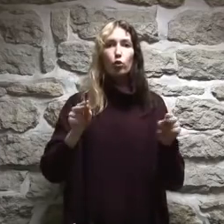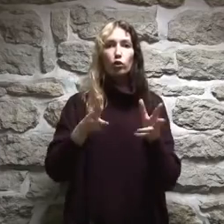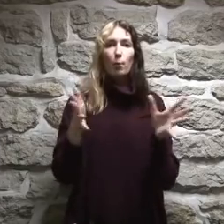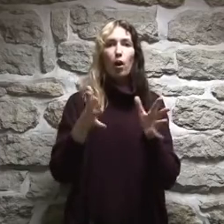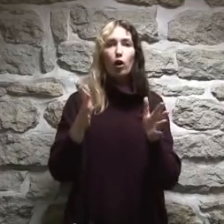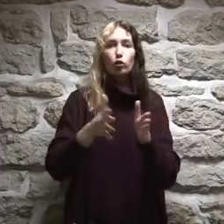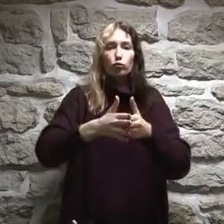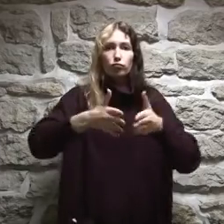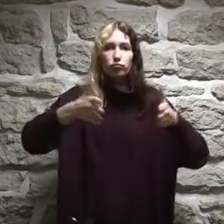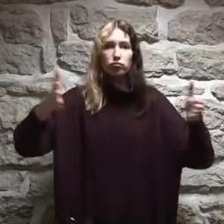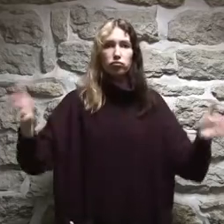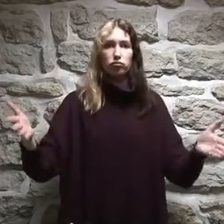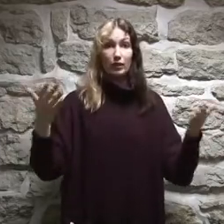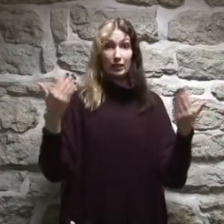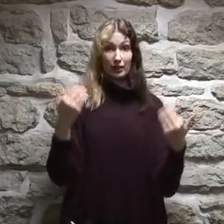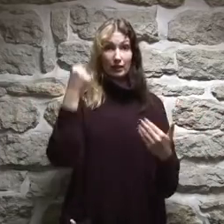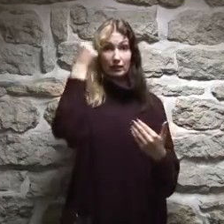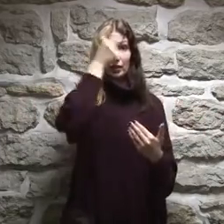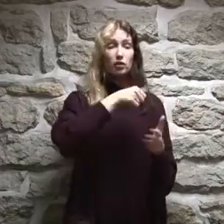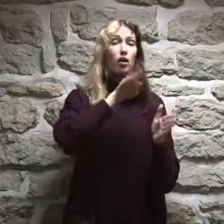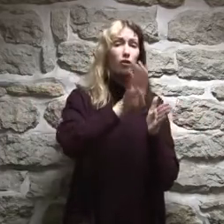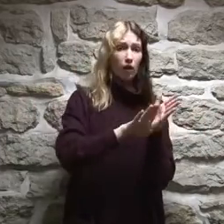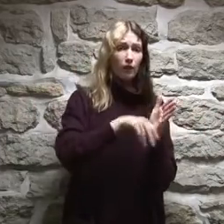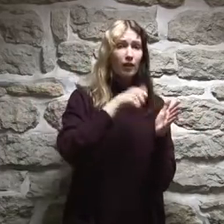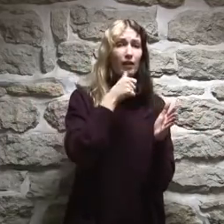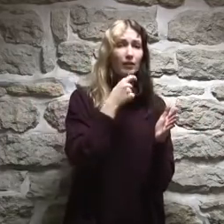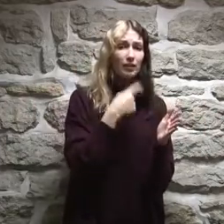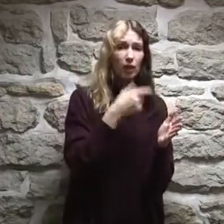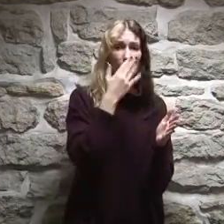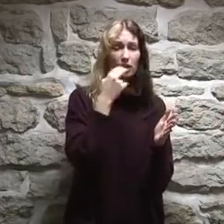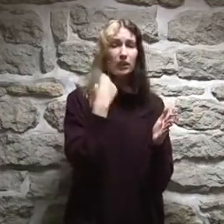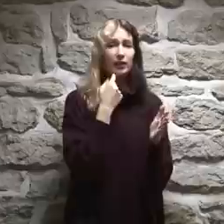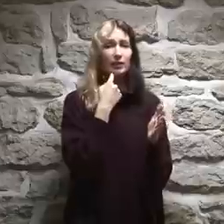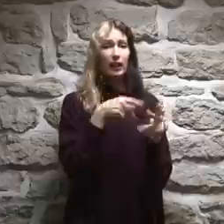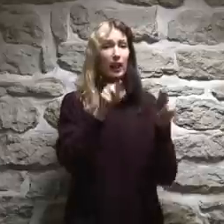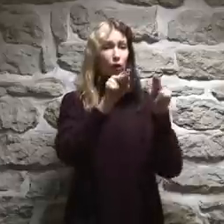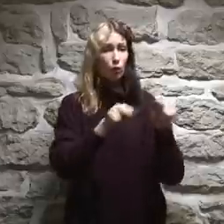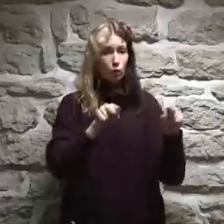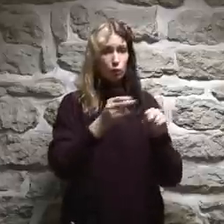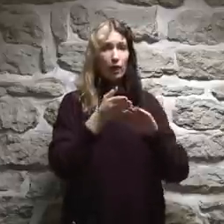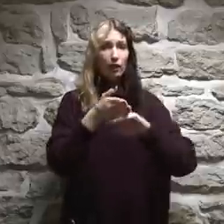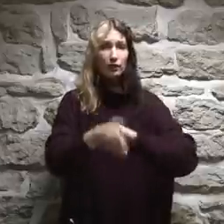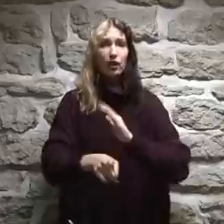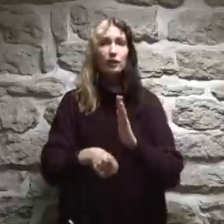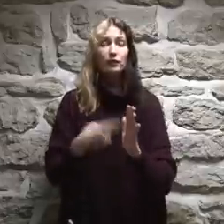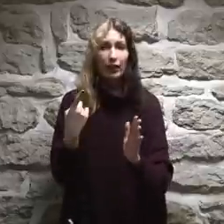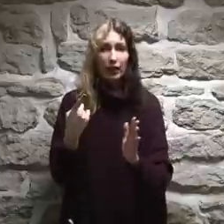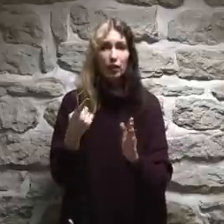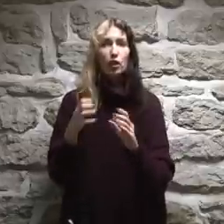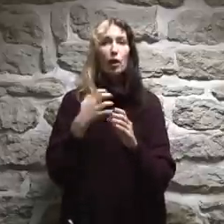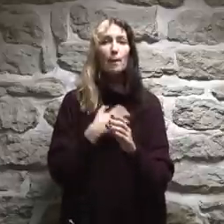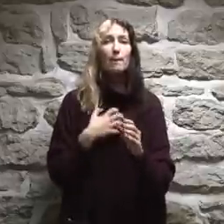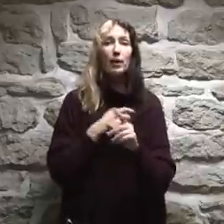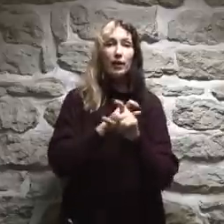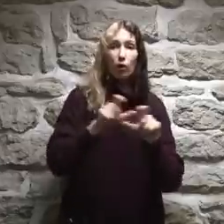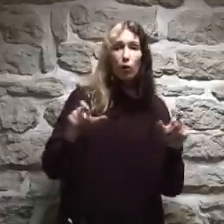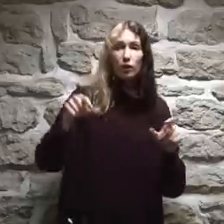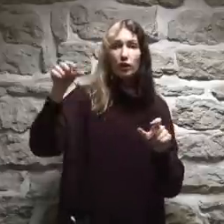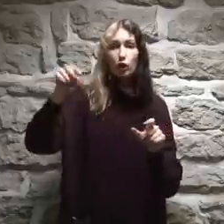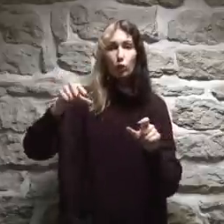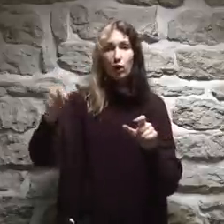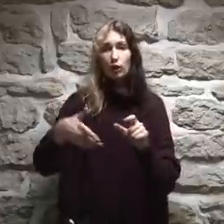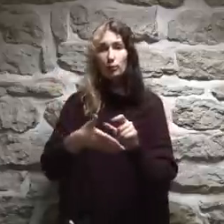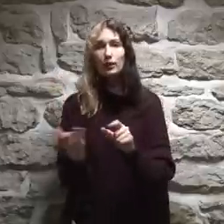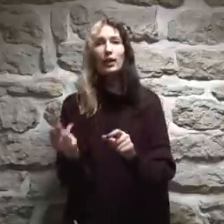nimelt selle aastal siis lisaks tavapärastele eesti keele, matemaatika ja inglise keele kursustele me pakume nii põhikoolis kui ka gümnaasiumis